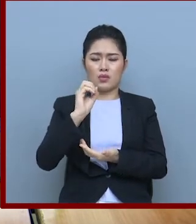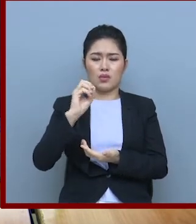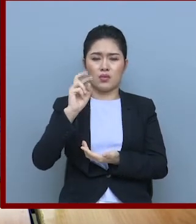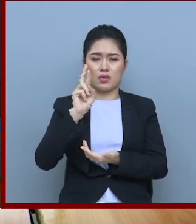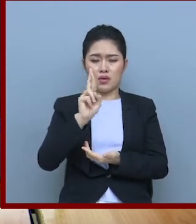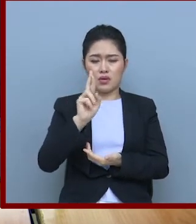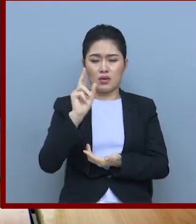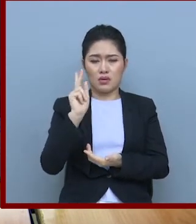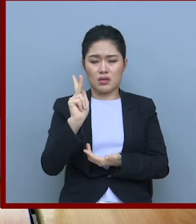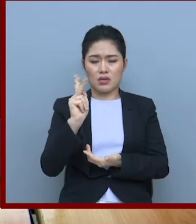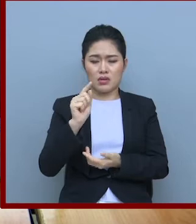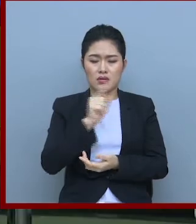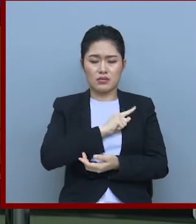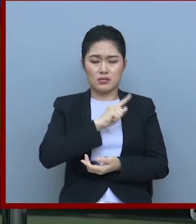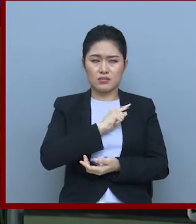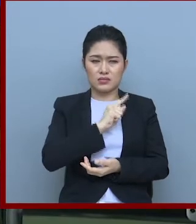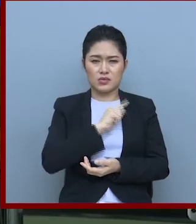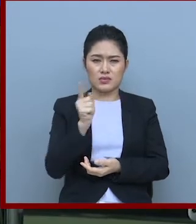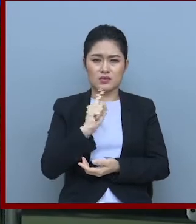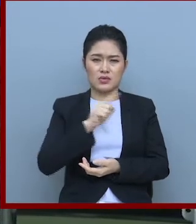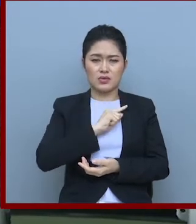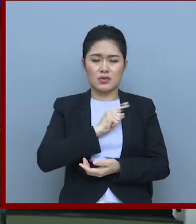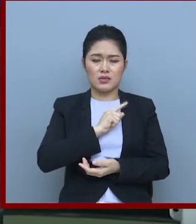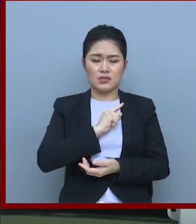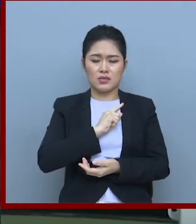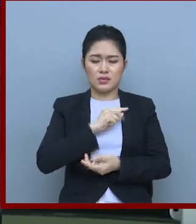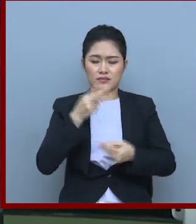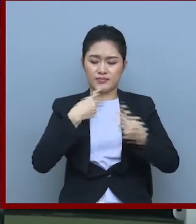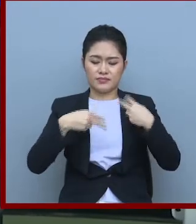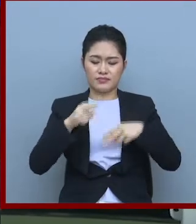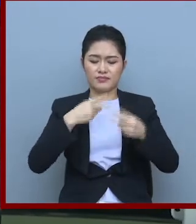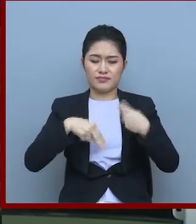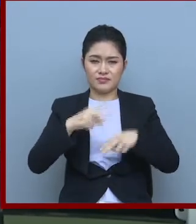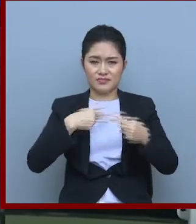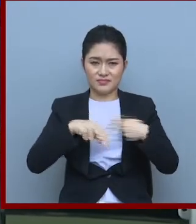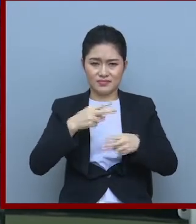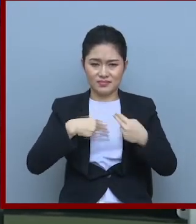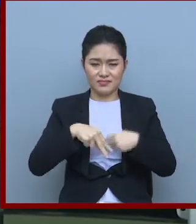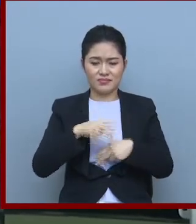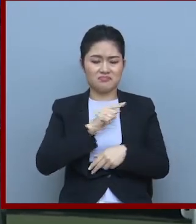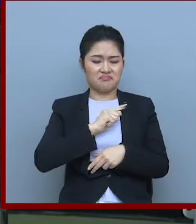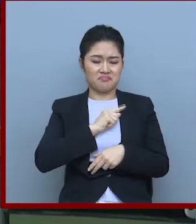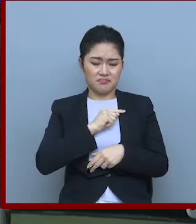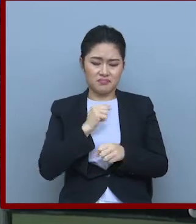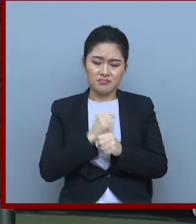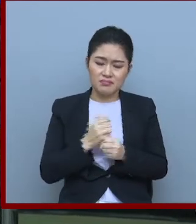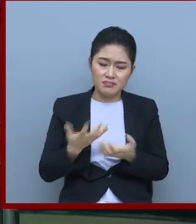ที่เป็นเหมือนเขาเรียกว่าเป็น MQTT บล็อกเกอร์นะครับทำหน้า